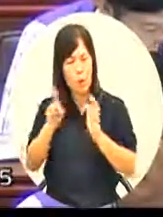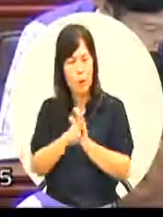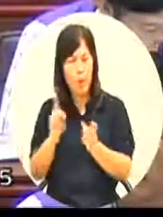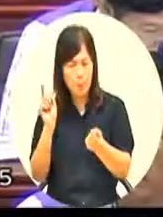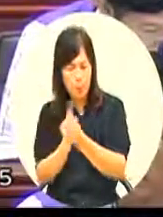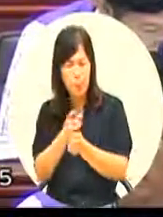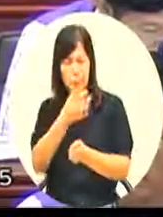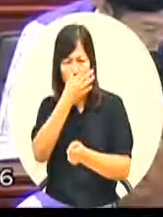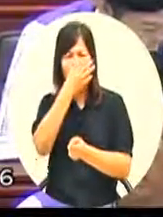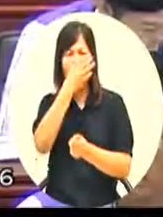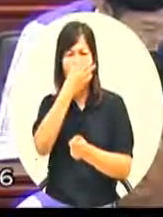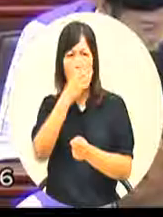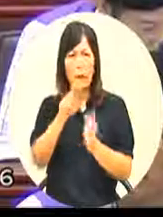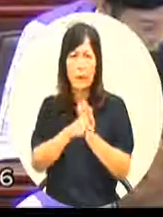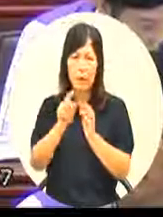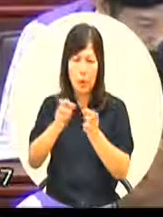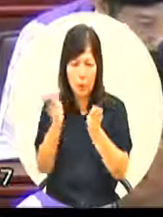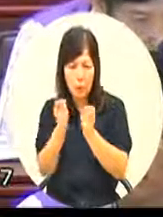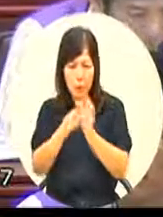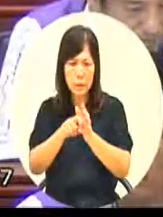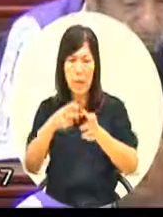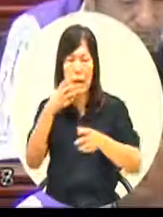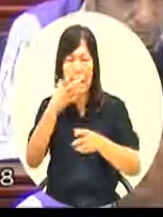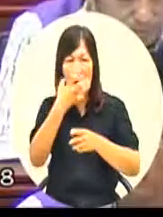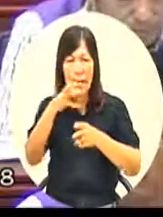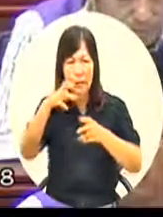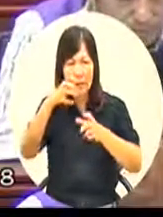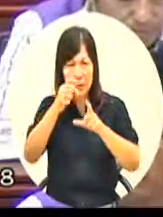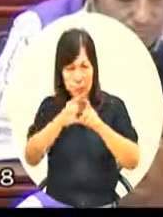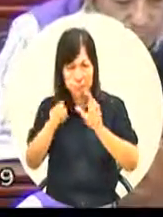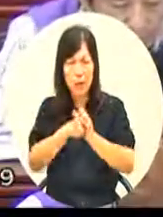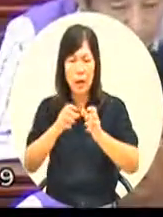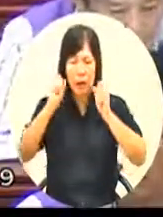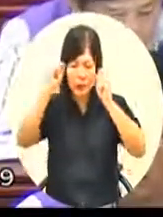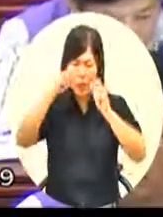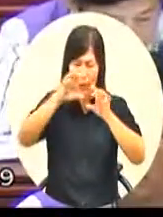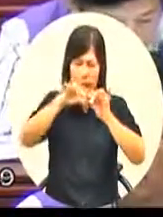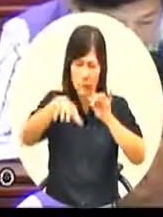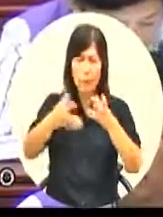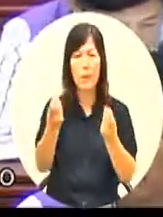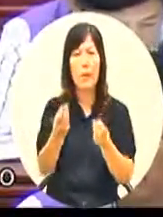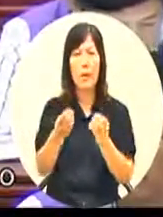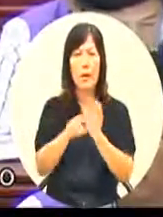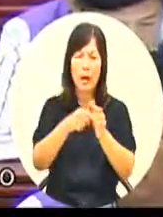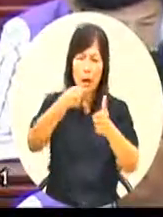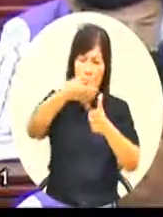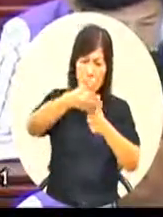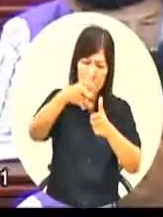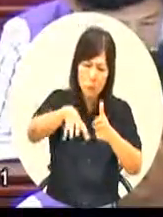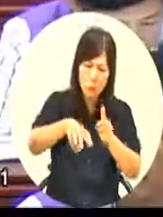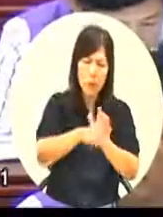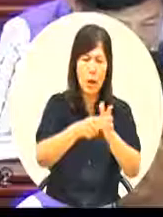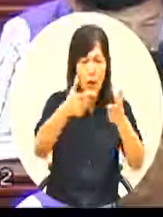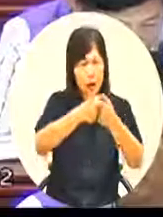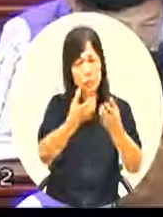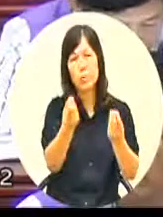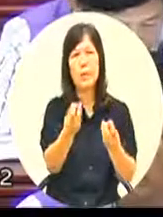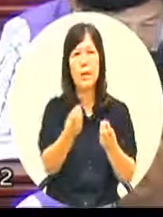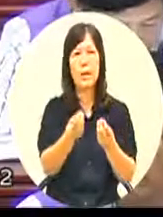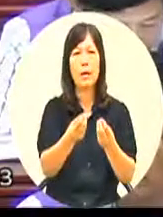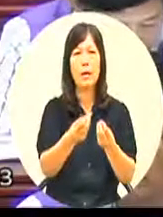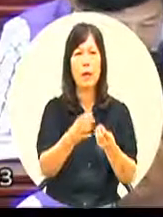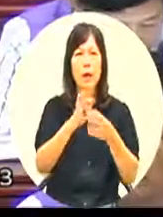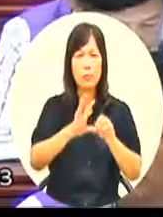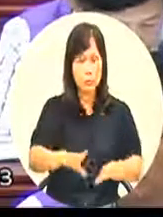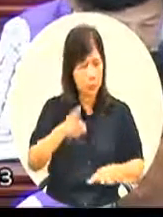境，是在就附近的整个盐埕区、古山区其实已经没有体育用地了，教育用地也没有比较合适的。那如果说今天